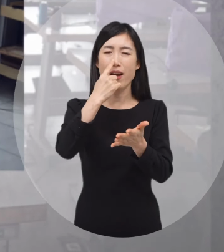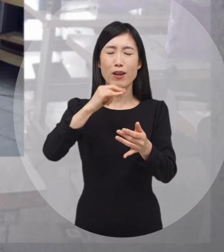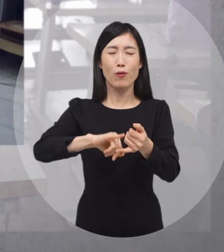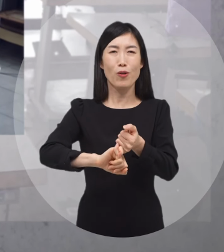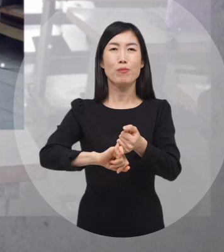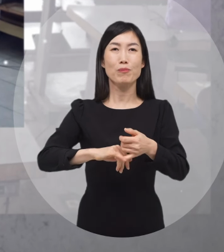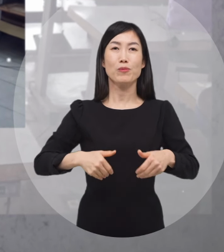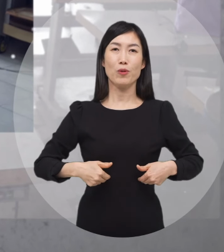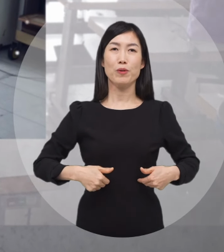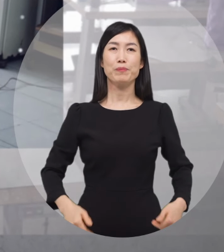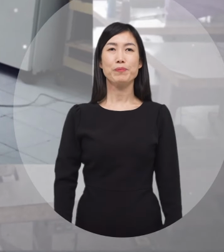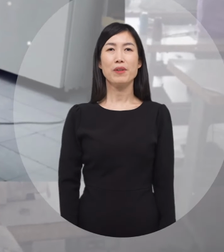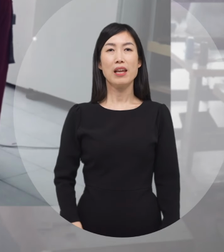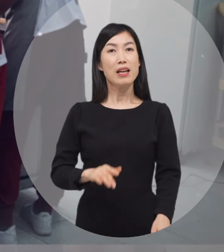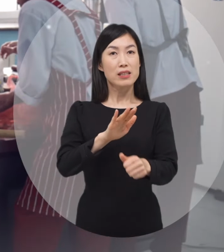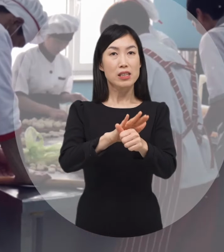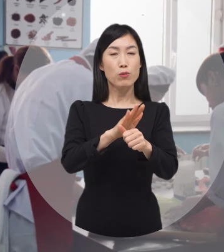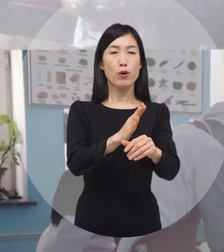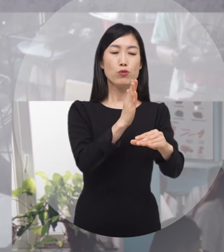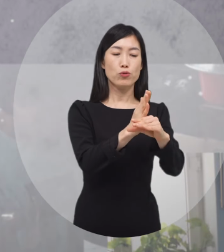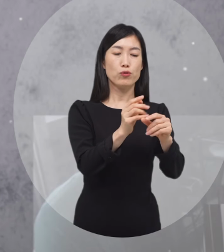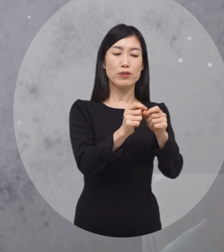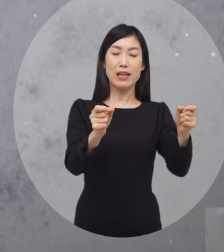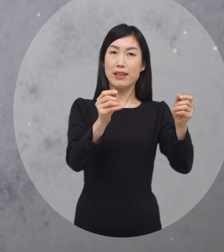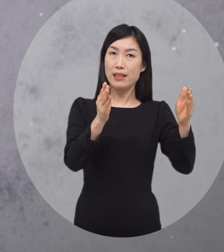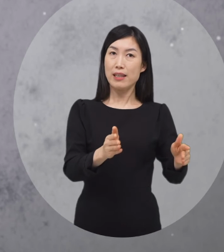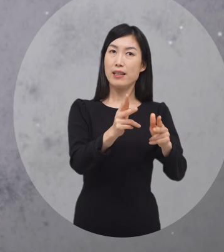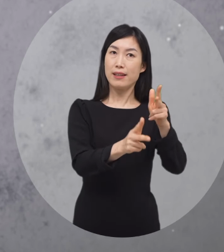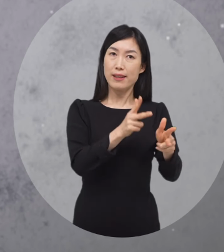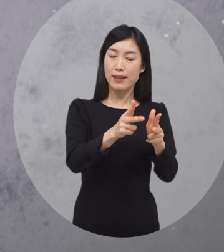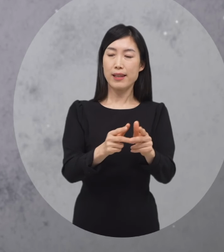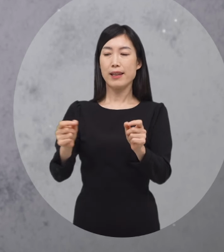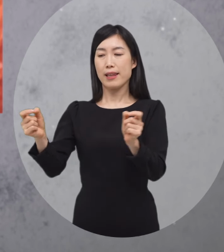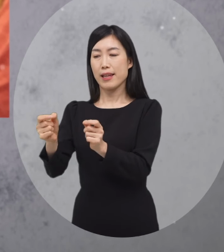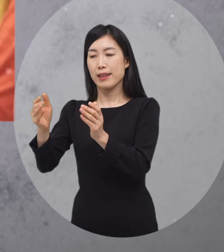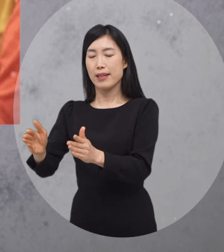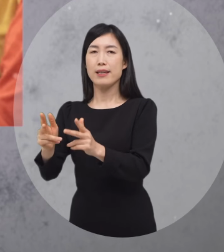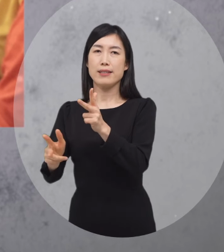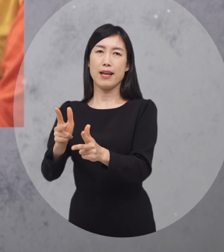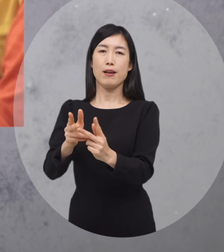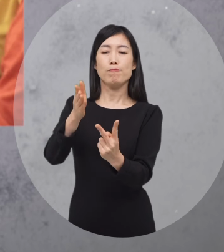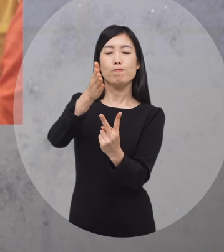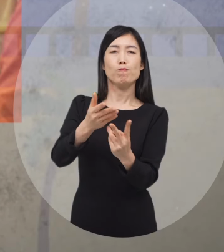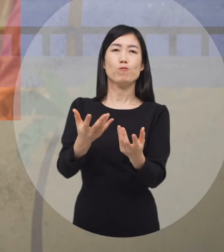국별협력사업은 중장기형 지원사업과 단기형 지원사업으로 나뉘어 진행되었는데요.